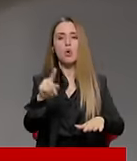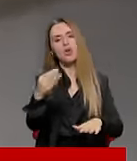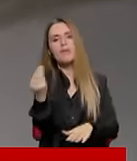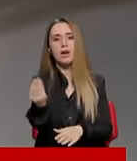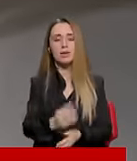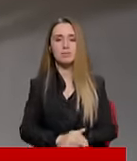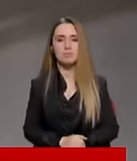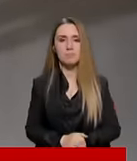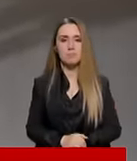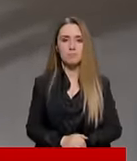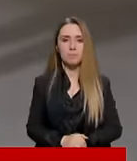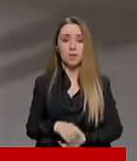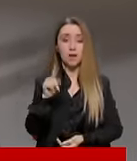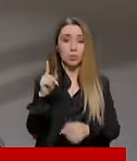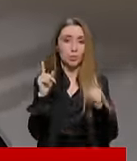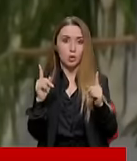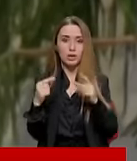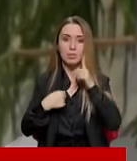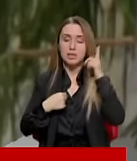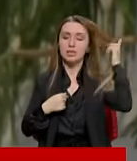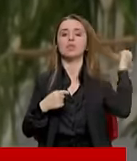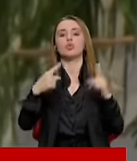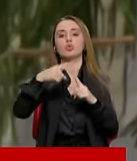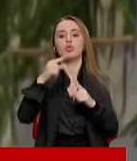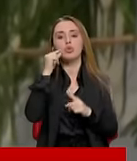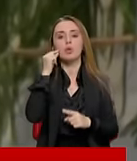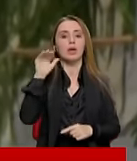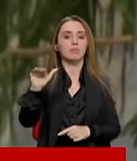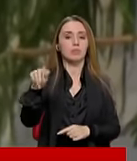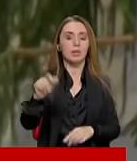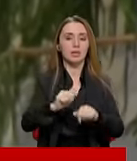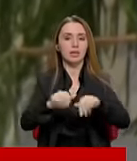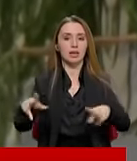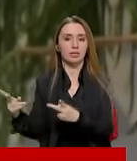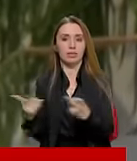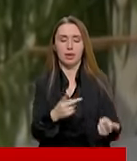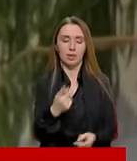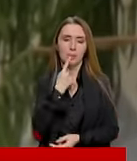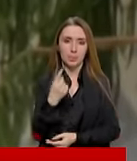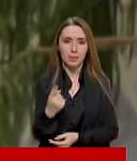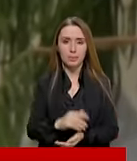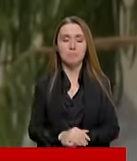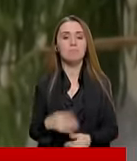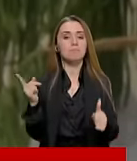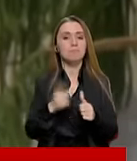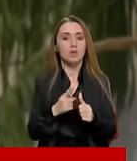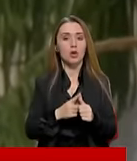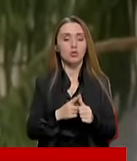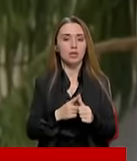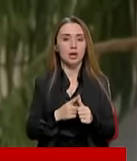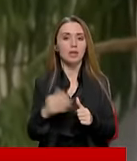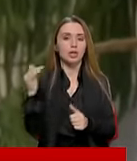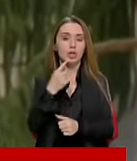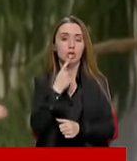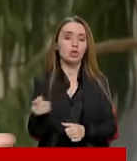verirsiniz Peki Tabii bu arada biz Turgut Bey'e de çağrımız yaptık yayın davetimizi de ilettik Eee önce geleceğini